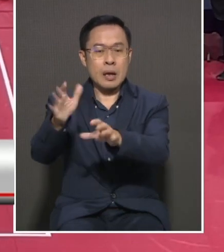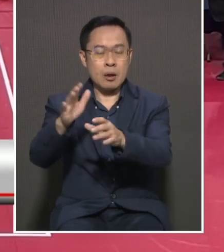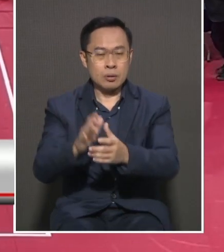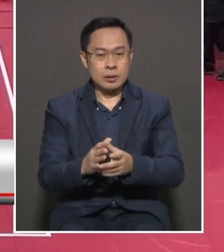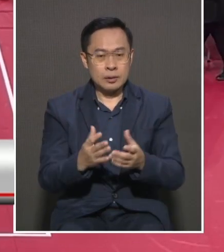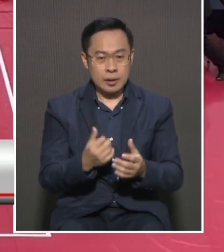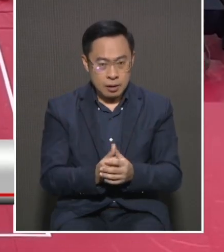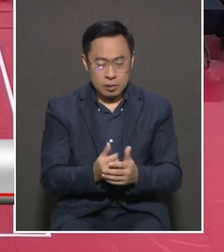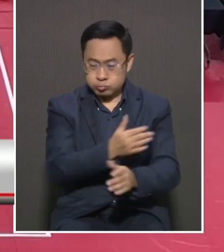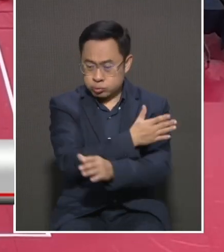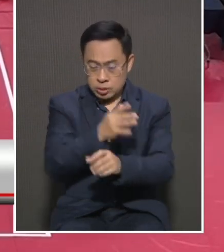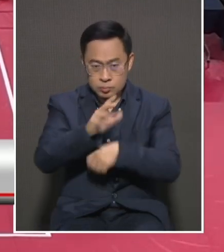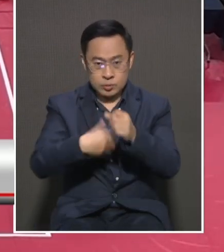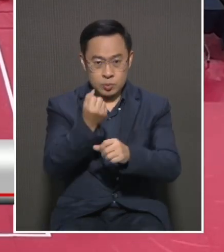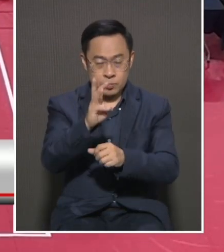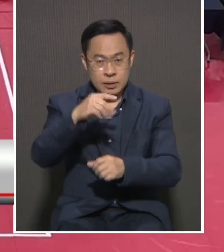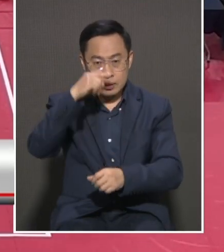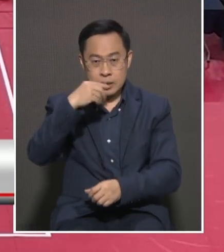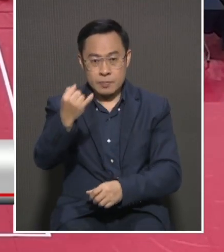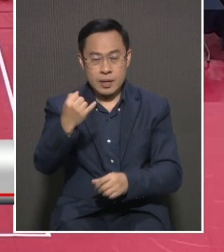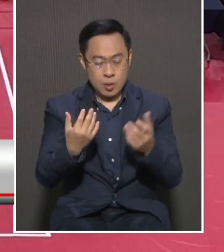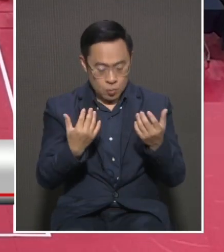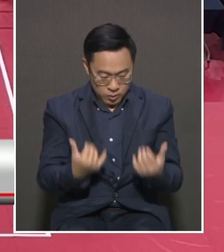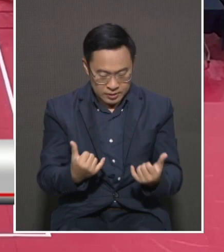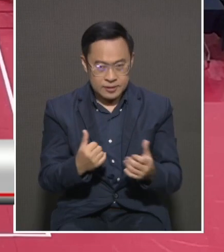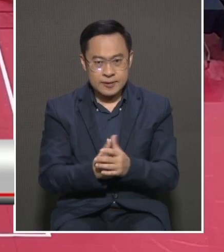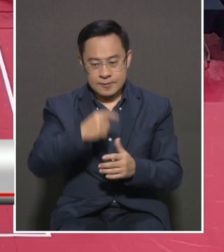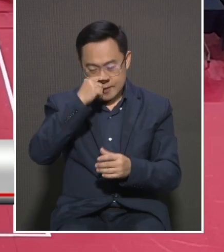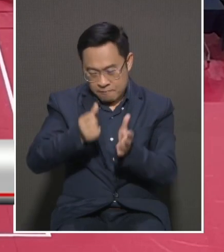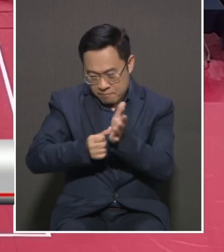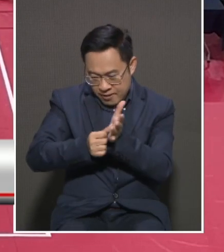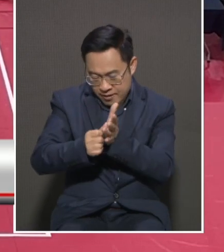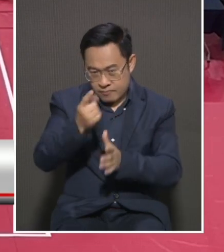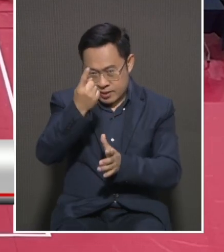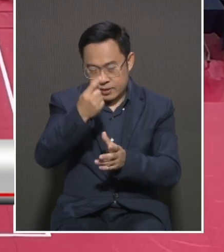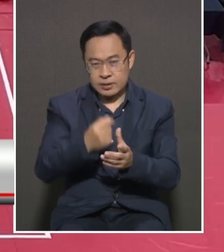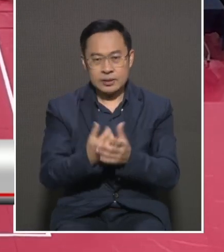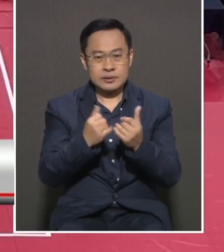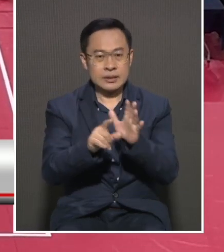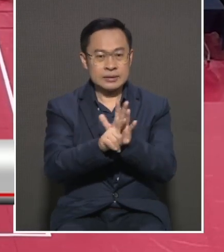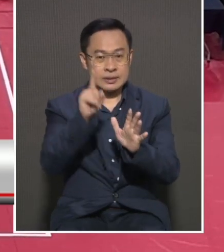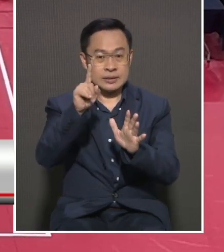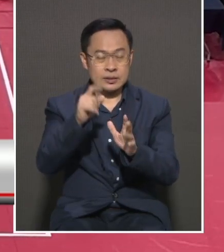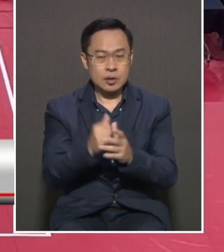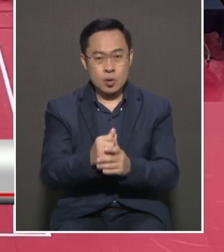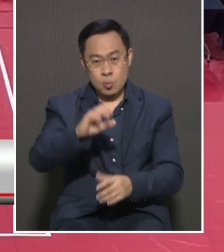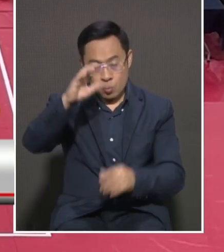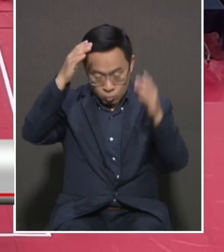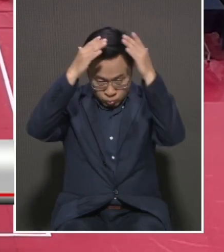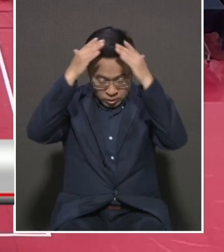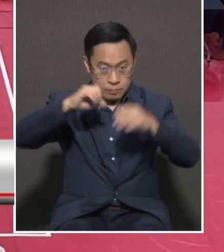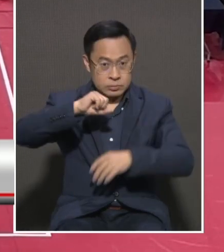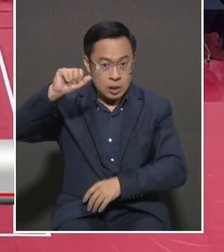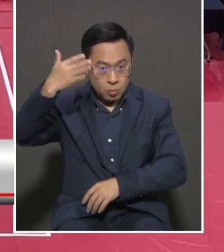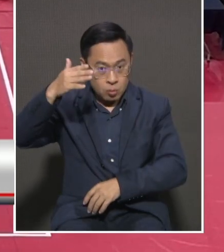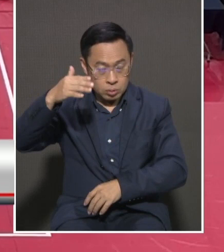ยครั้งแรกในรอบ16ปีคราวนี้กลับมาเพื่อหวังจะล้างแค้นซึ่งในเซตแรกนะคะเป็นสาวเวียดนามค่ะที่ออกสตาร์ทได้ดีก